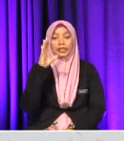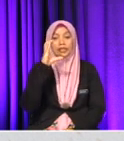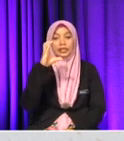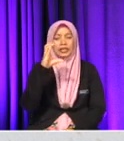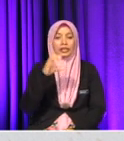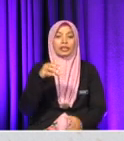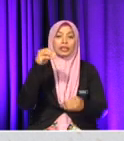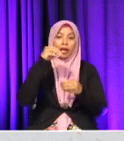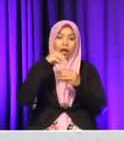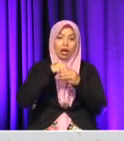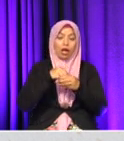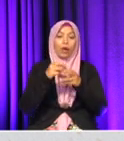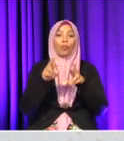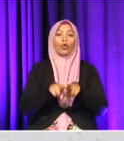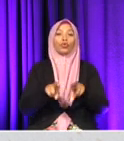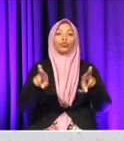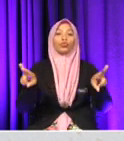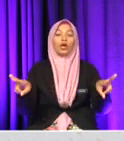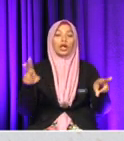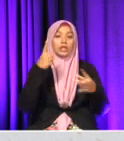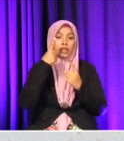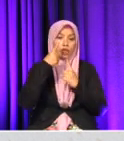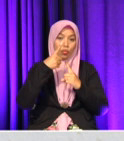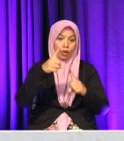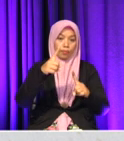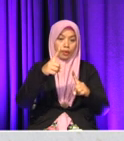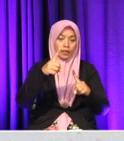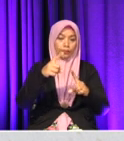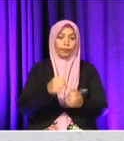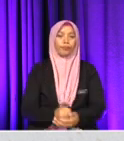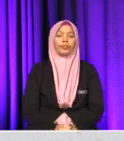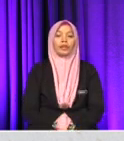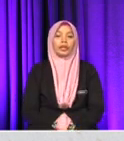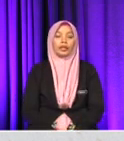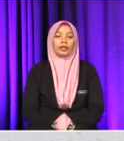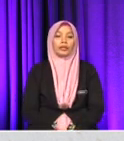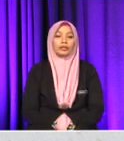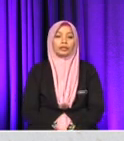di contoh jawaban telah diberikan yaitu jawaban B diberikan